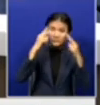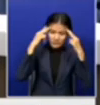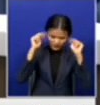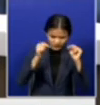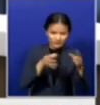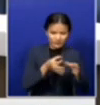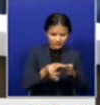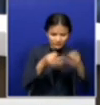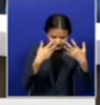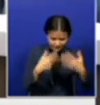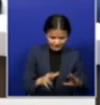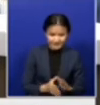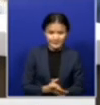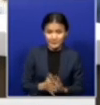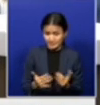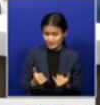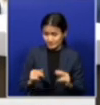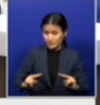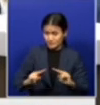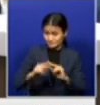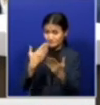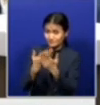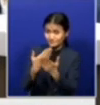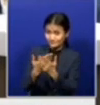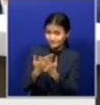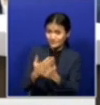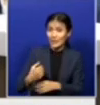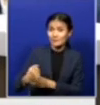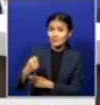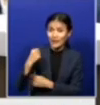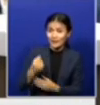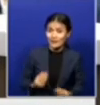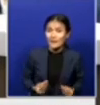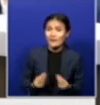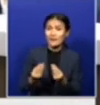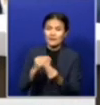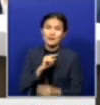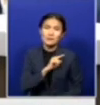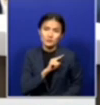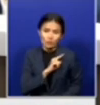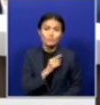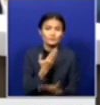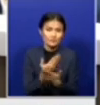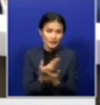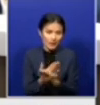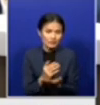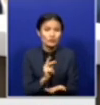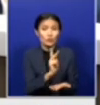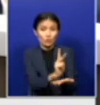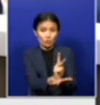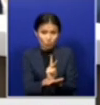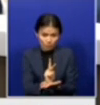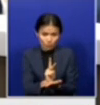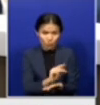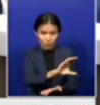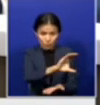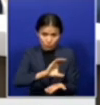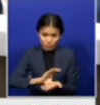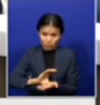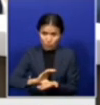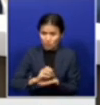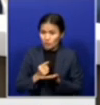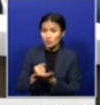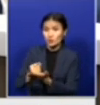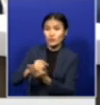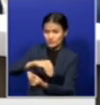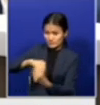ให้อำนาจกระทรวงการคลังกู้เงินเพื่อแก้ปัญหาเยียวยาและฟื้นฟูเศรษฐกิจและสังคม